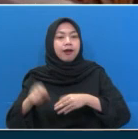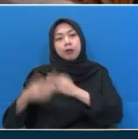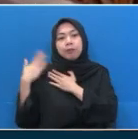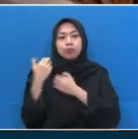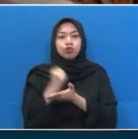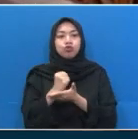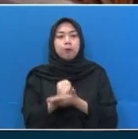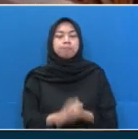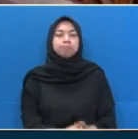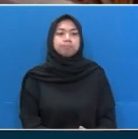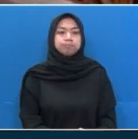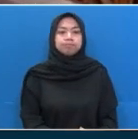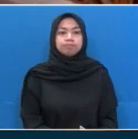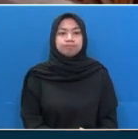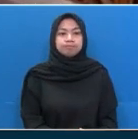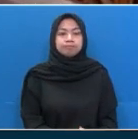TV